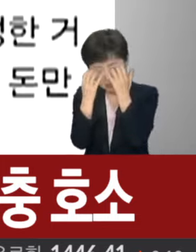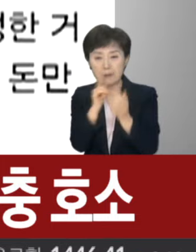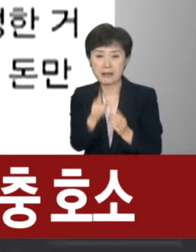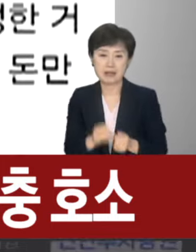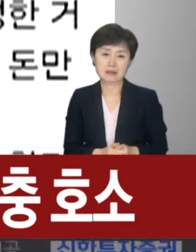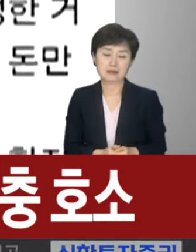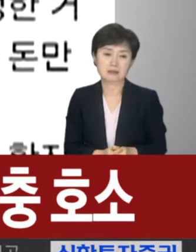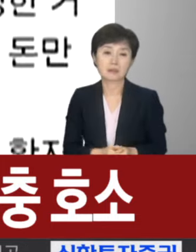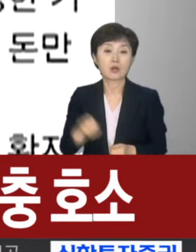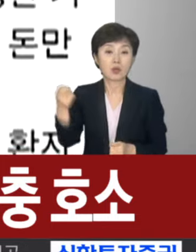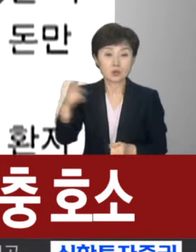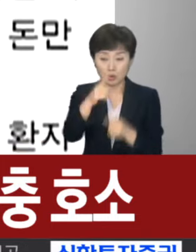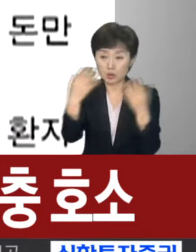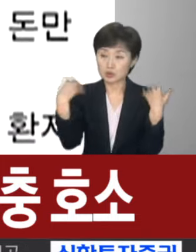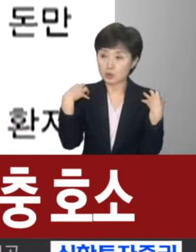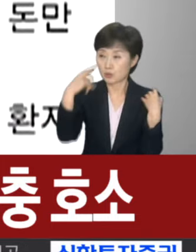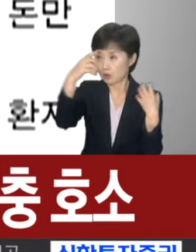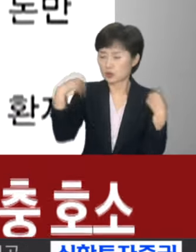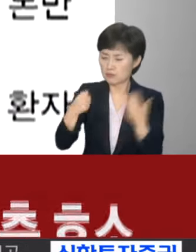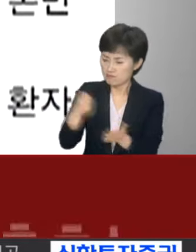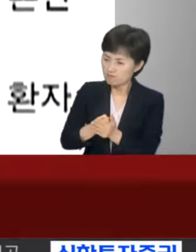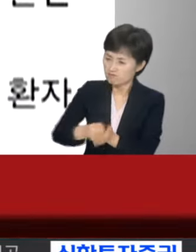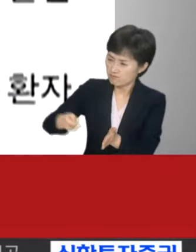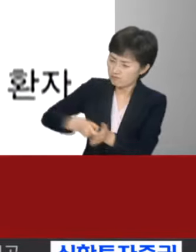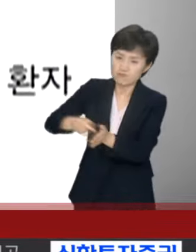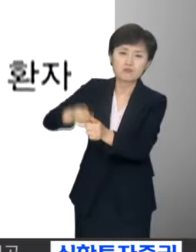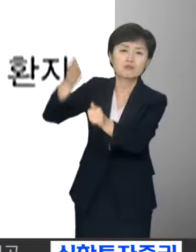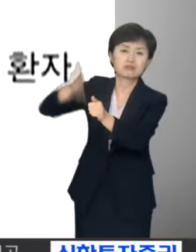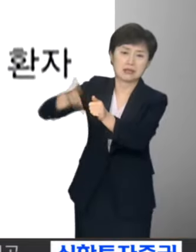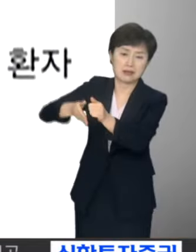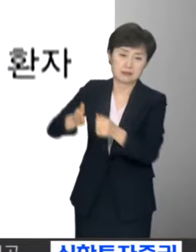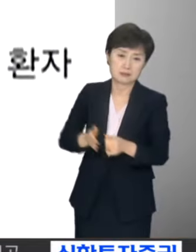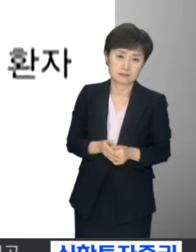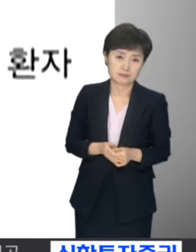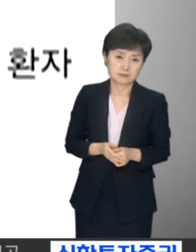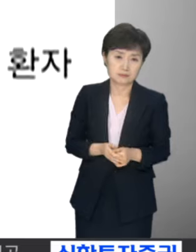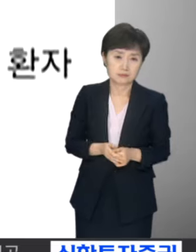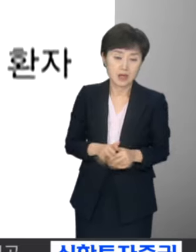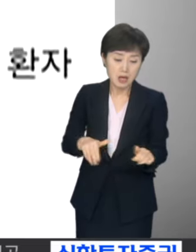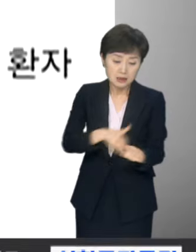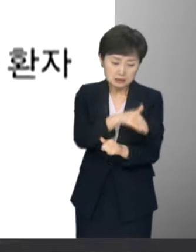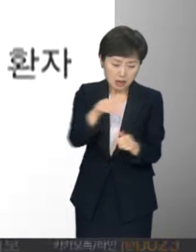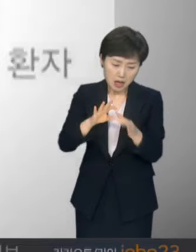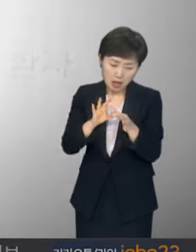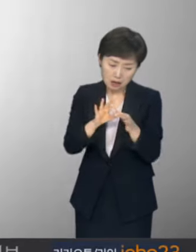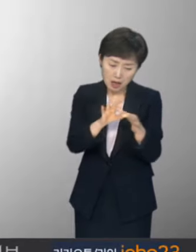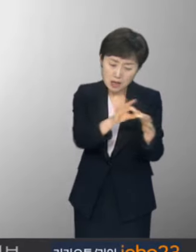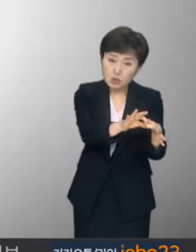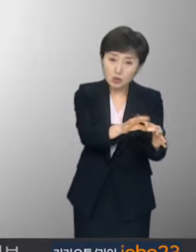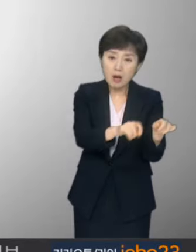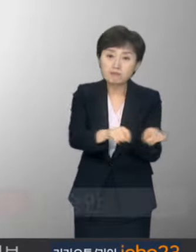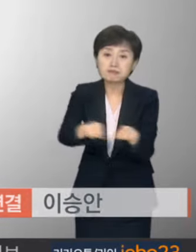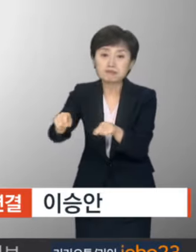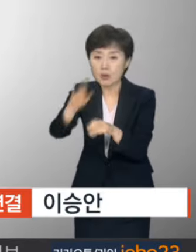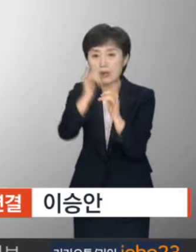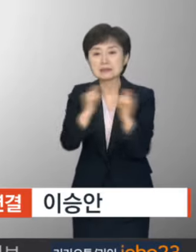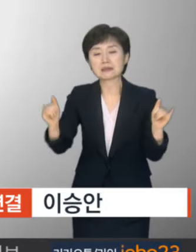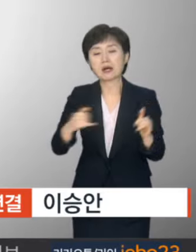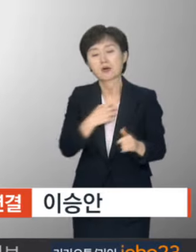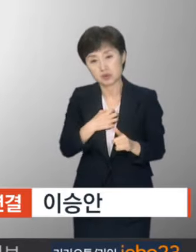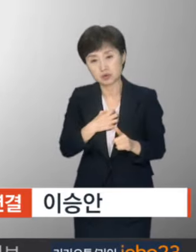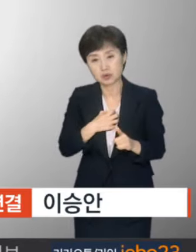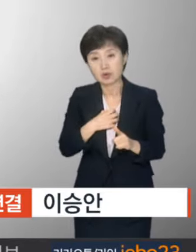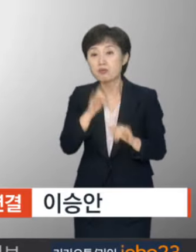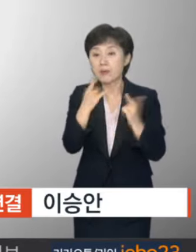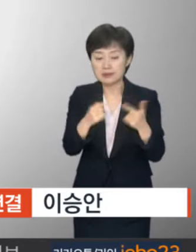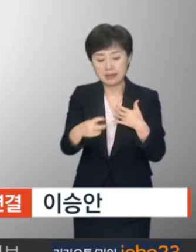토로했습니다. 또 정부의 조속한 결단과 대책을 촉구하기도 했습니다. 사태가 길어지면 환자들의 신음도 남은 의료진의